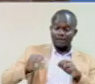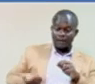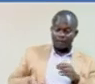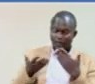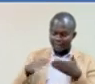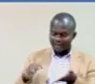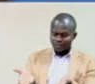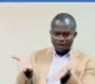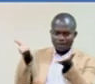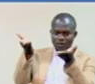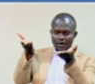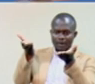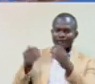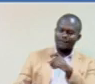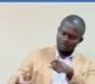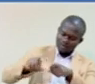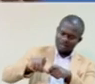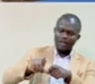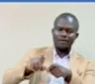bagera, mwongere mu